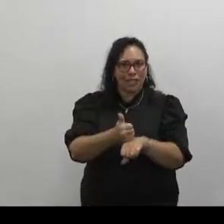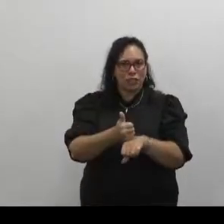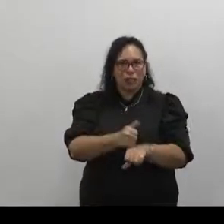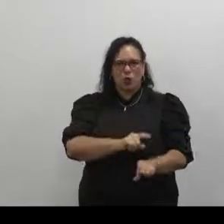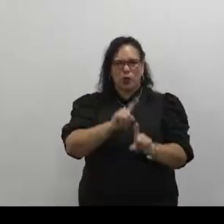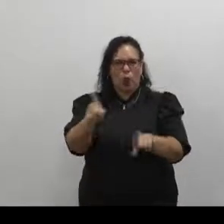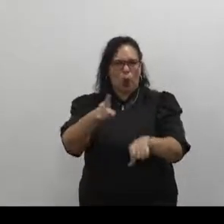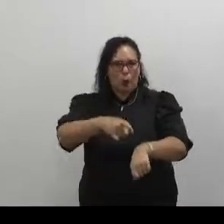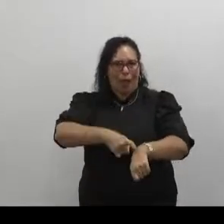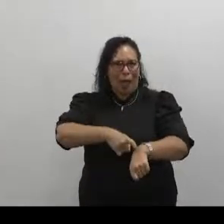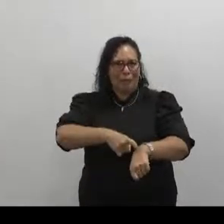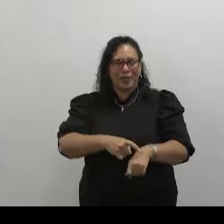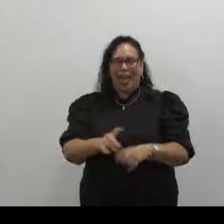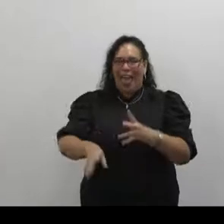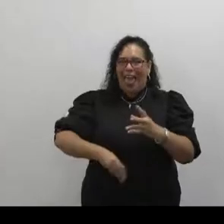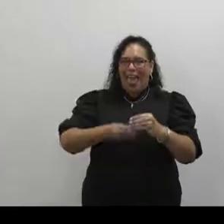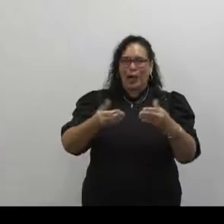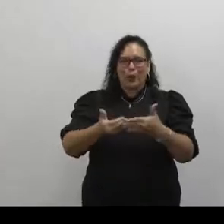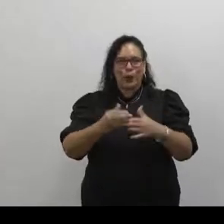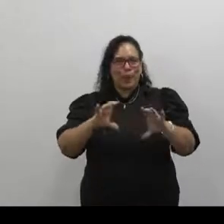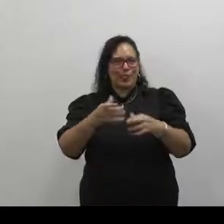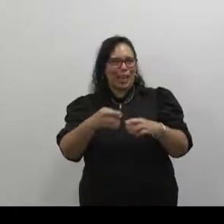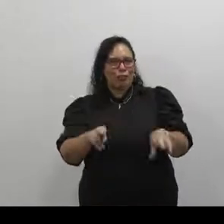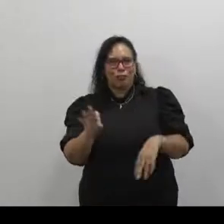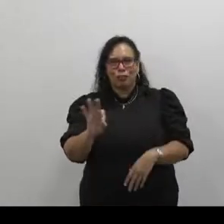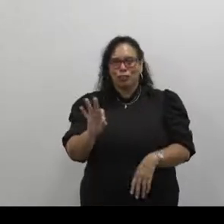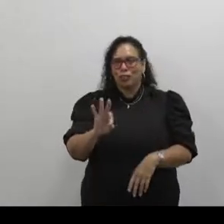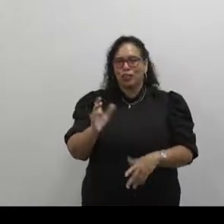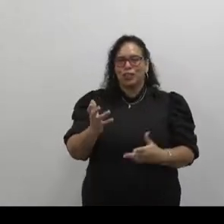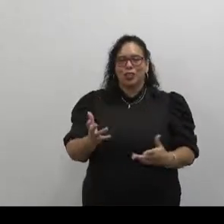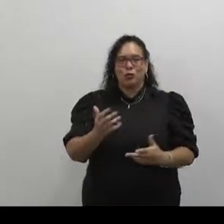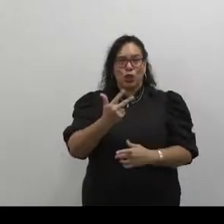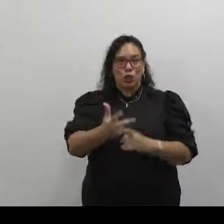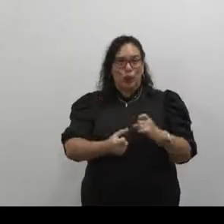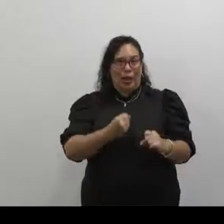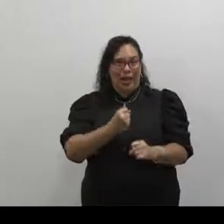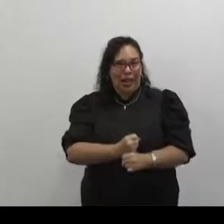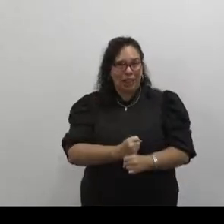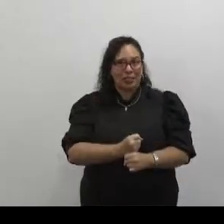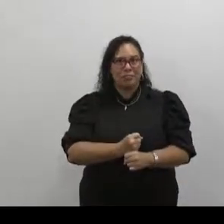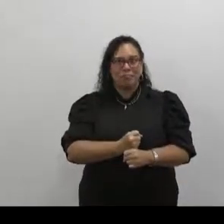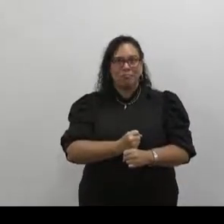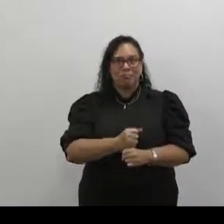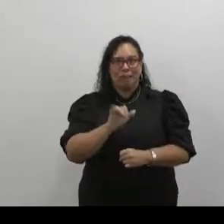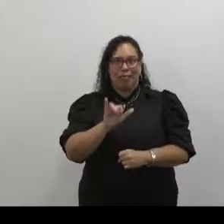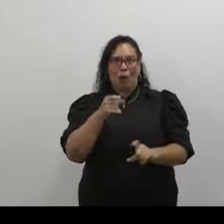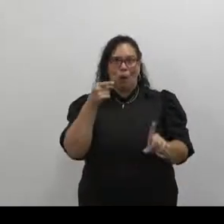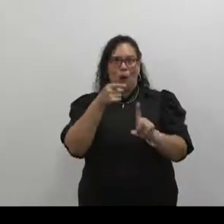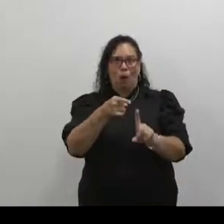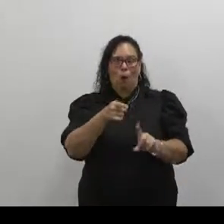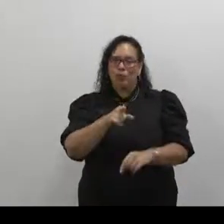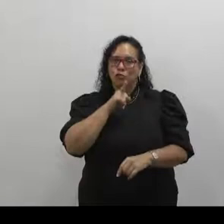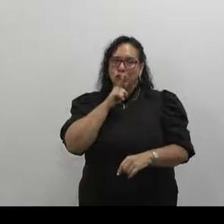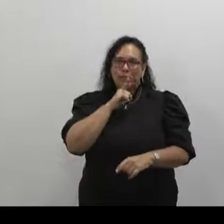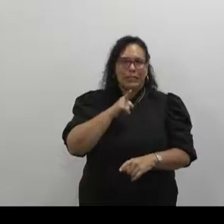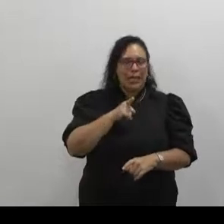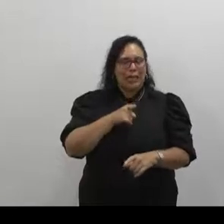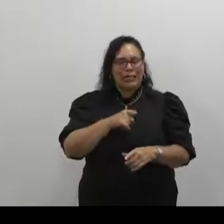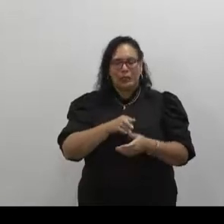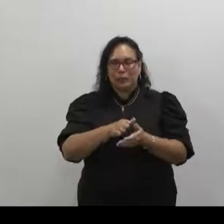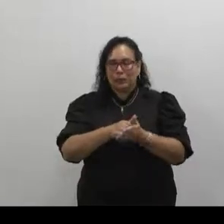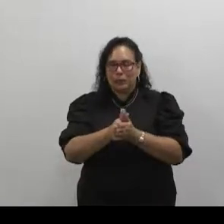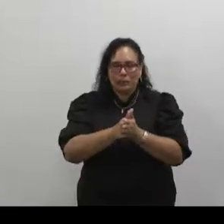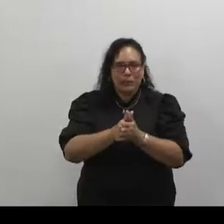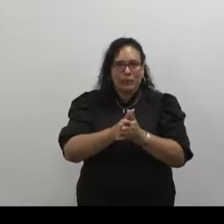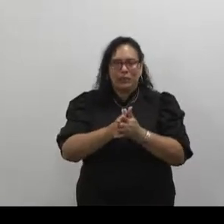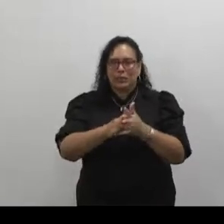hai nâng chấp bập xem xây để dân trời thử tam rùm tiền à tùm hùng bằng tục riêng dạng mách tóc tu kể ai tùm nợp dạng mách để dân trời